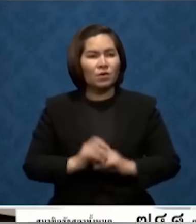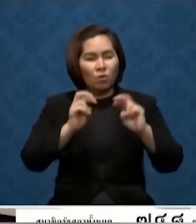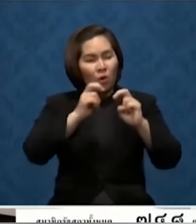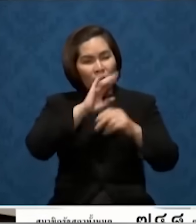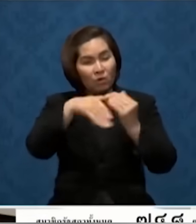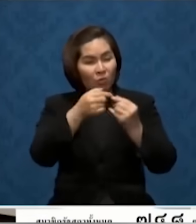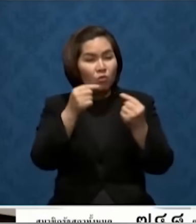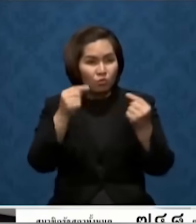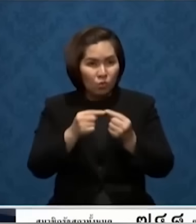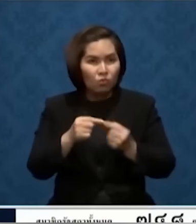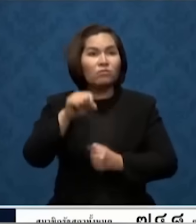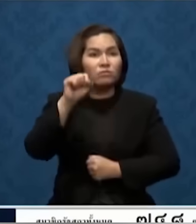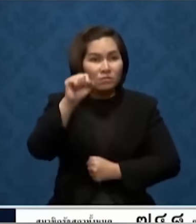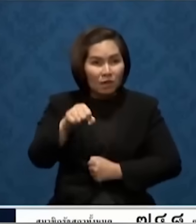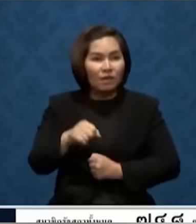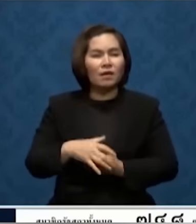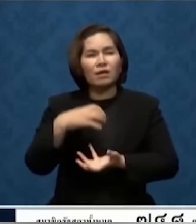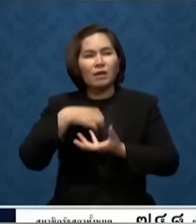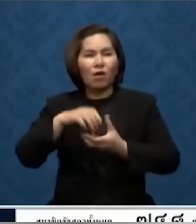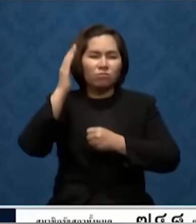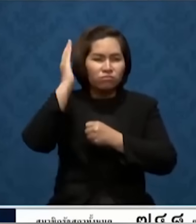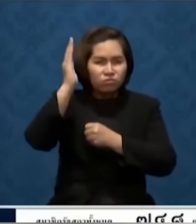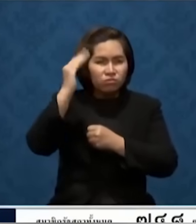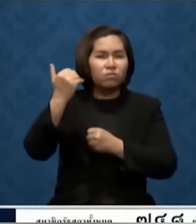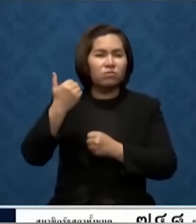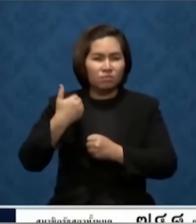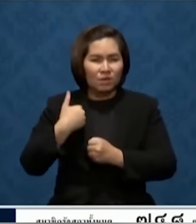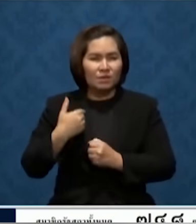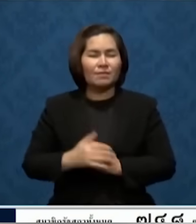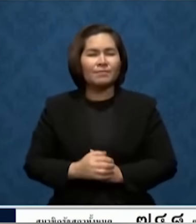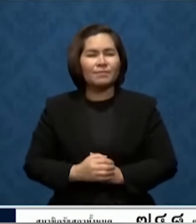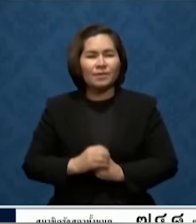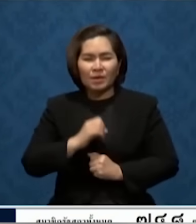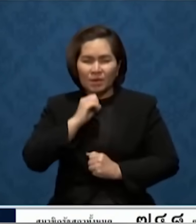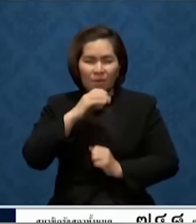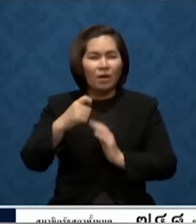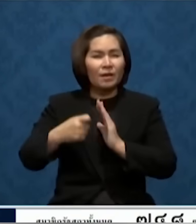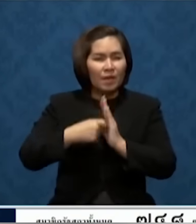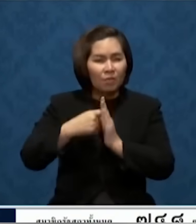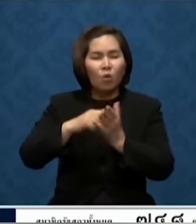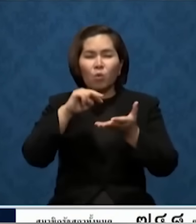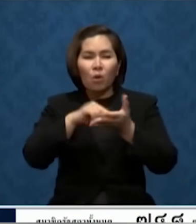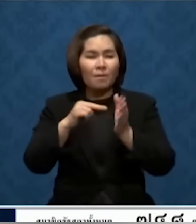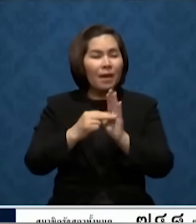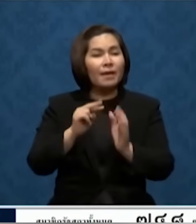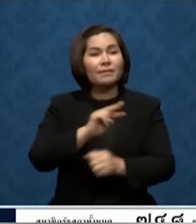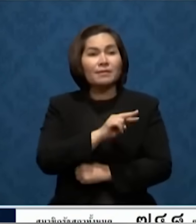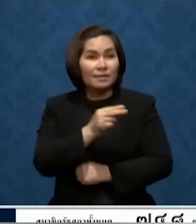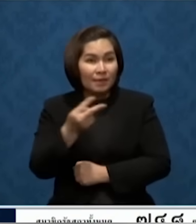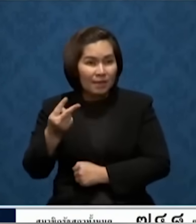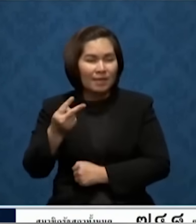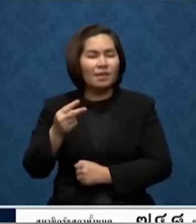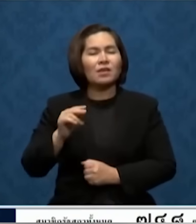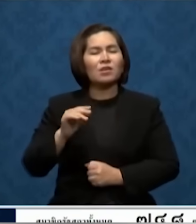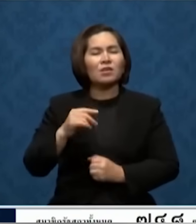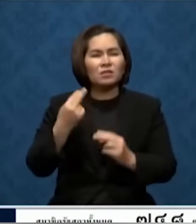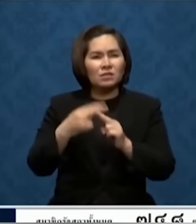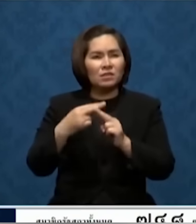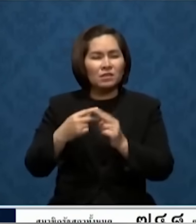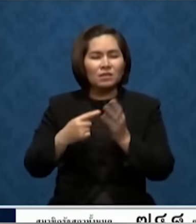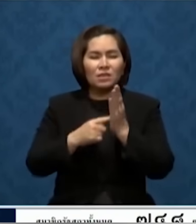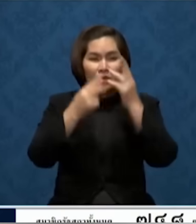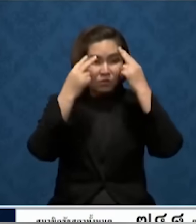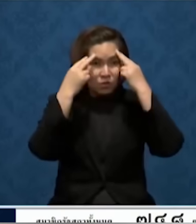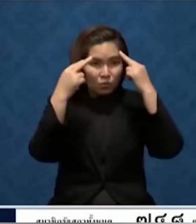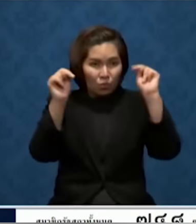งหมดครับท่านก็กำลังอภิปรายอยู่นะครับว่าการตีความเนี่ยของการเสนอชื่อนายกรัฐ